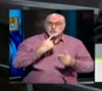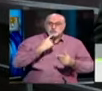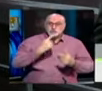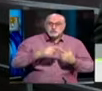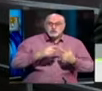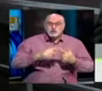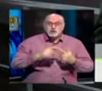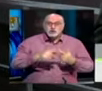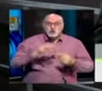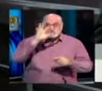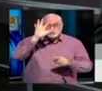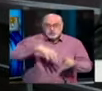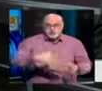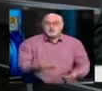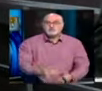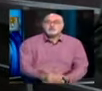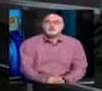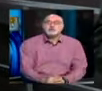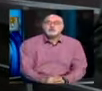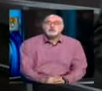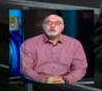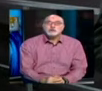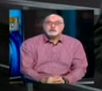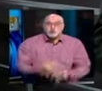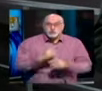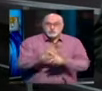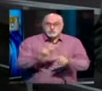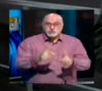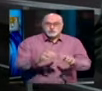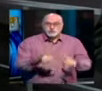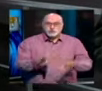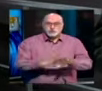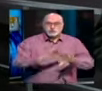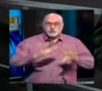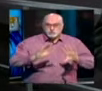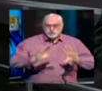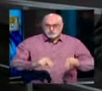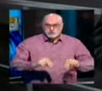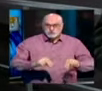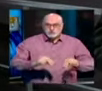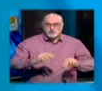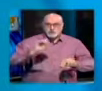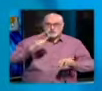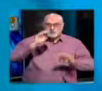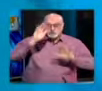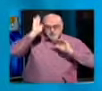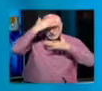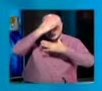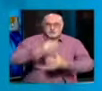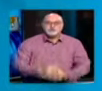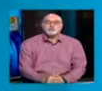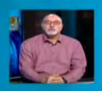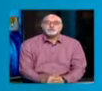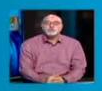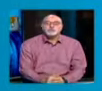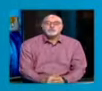من 117 يوما. وسام أبو زيد، التلفزيون الجزائري، فلسطين. في التعاون